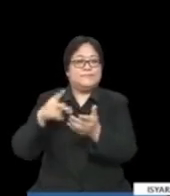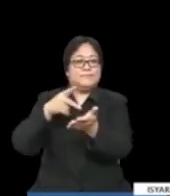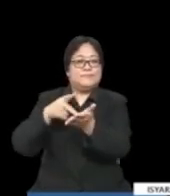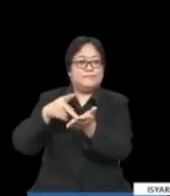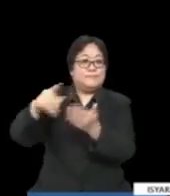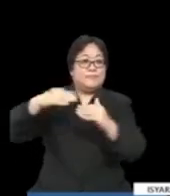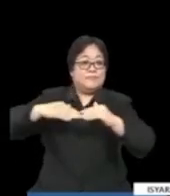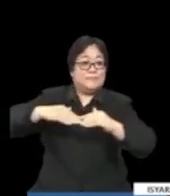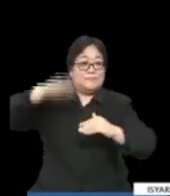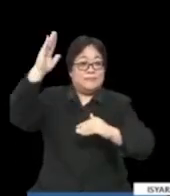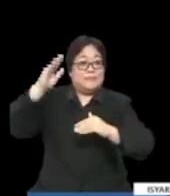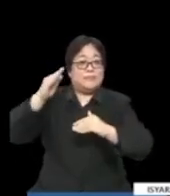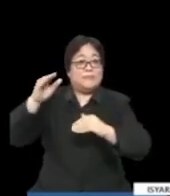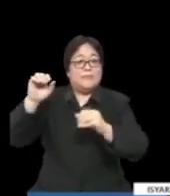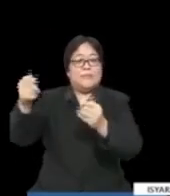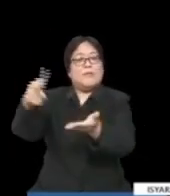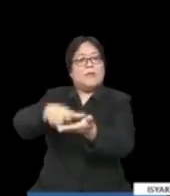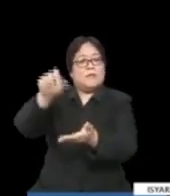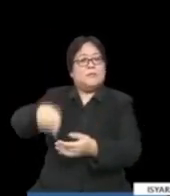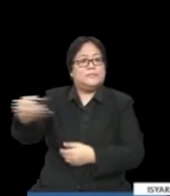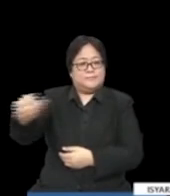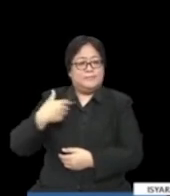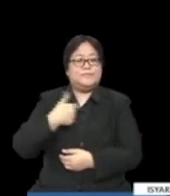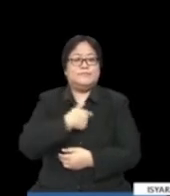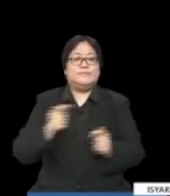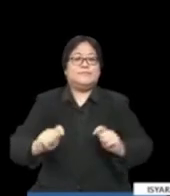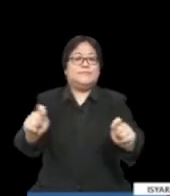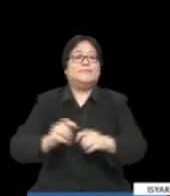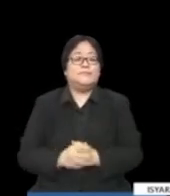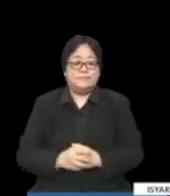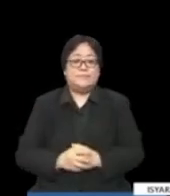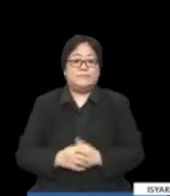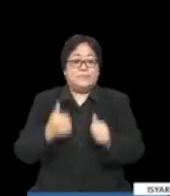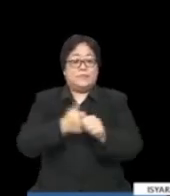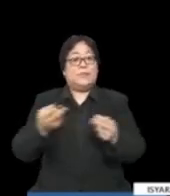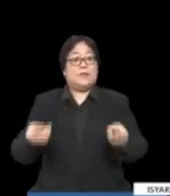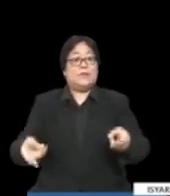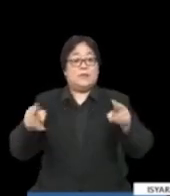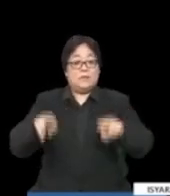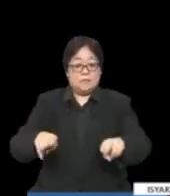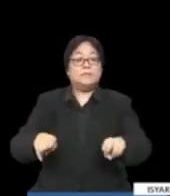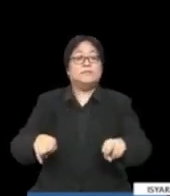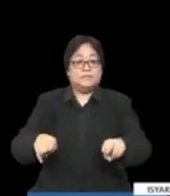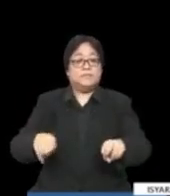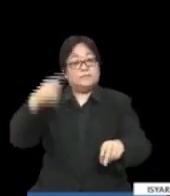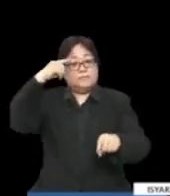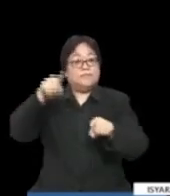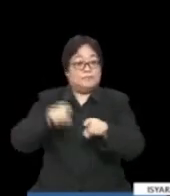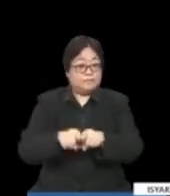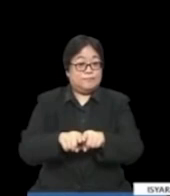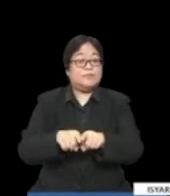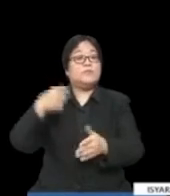bayaran yang melebihi seperti yang ni, boleh juga buat laporan kepada kita untuk kita ambil tindakan. Berdasarkan memorandum persefahaman yang telah kita